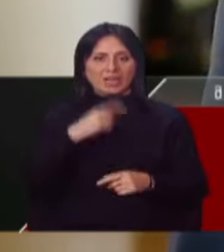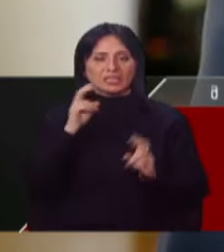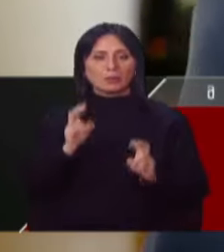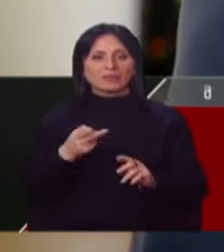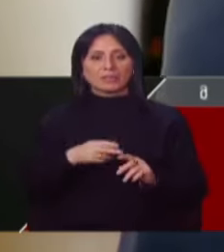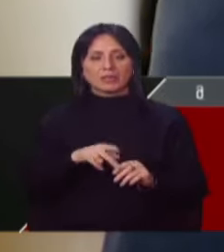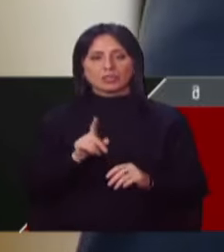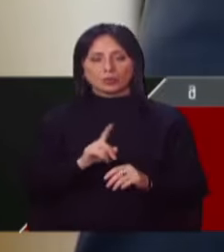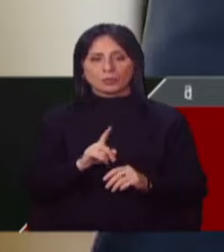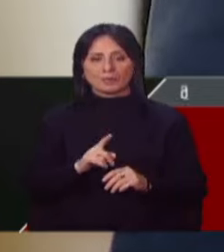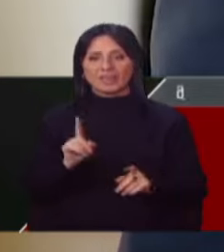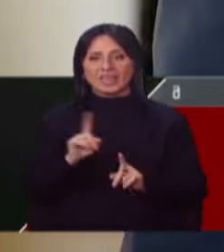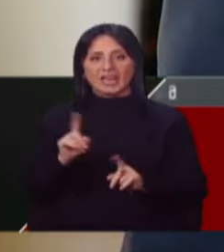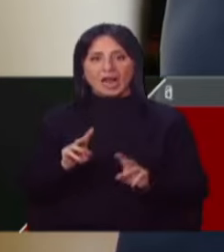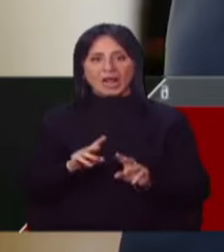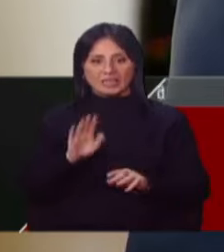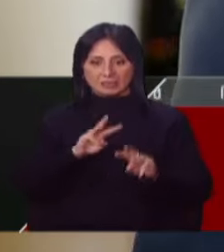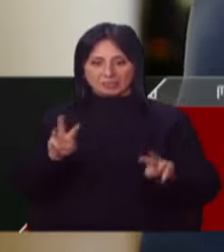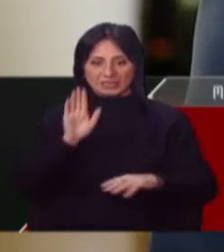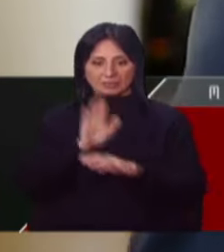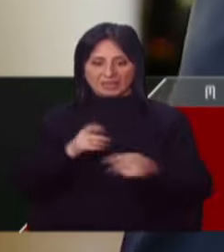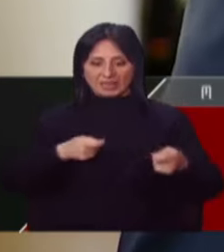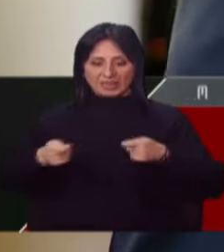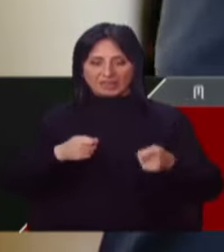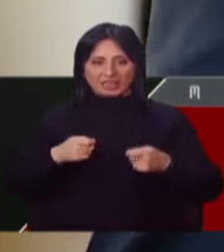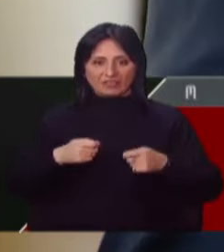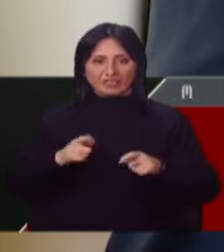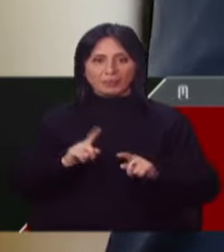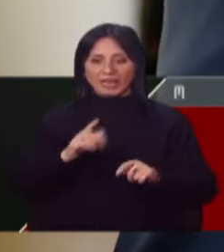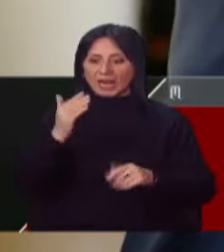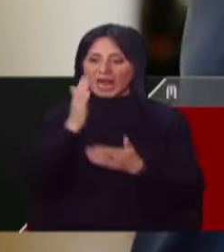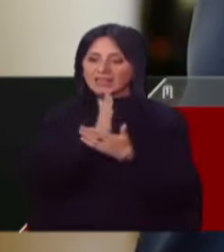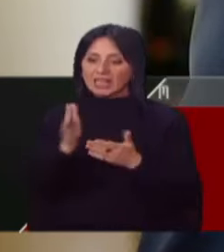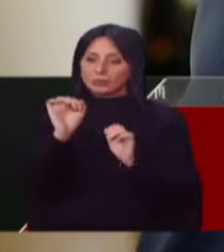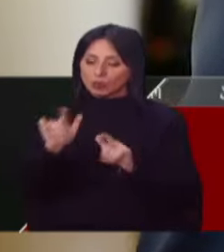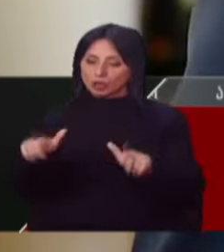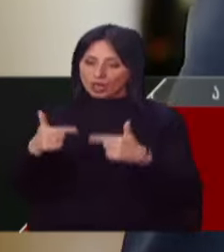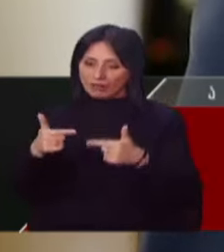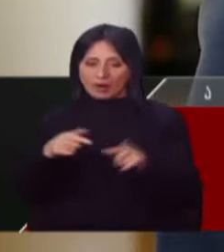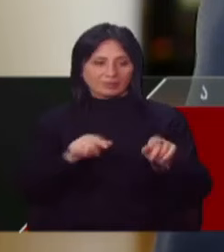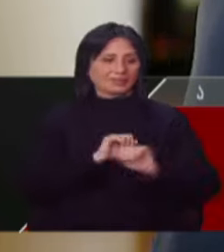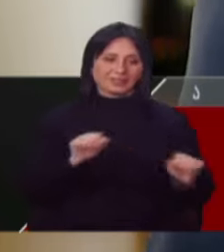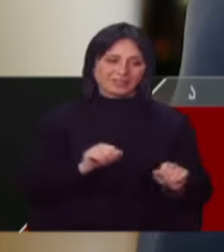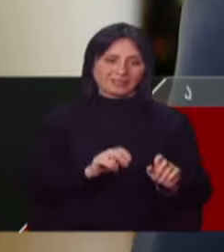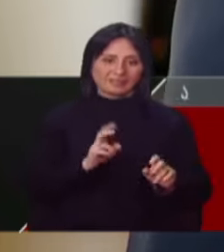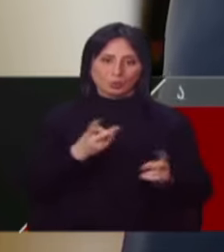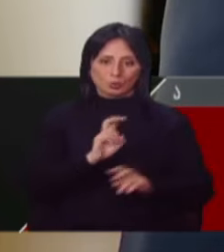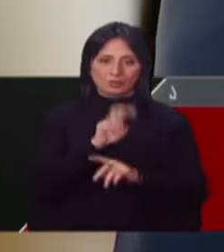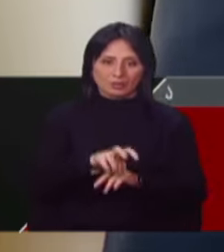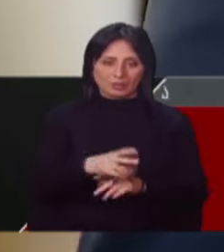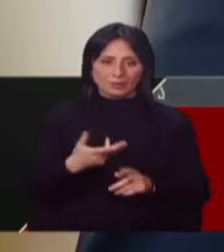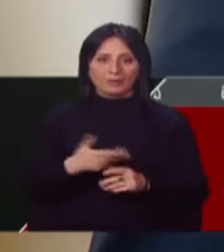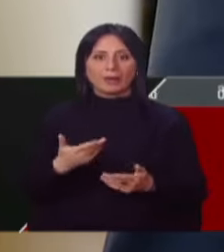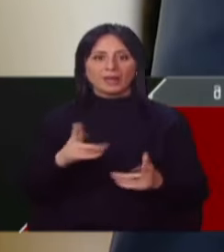გულისხმობს იმას რომ რაღაც მინისტრის ბზანებით დარეგულირდება თეორიული კურსის რა ნაწილი შეიძლება განახორციელდეს